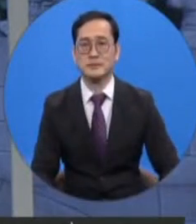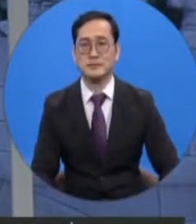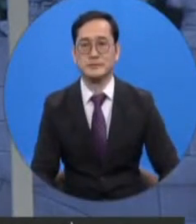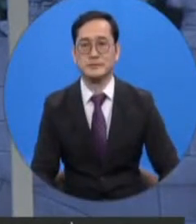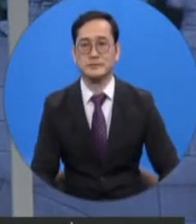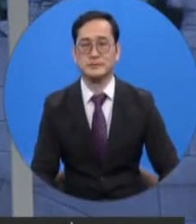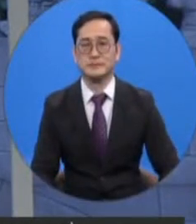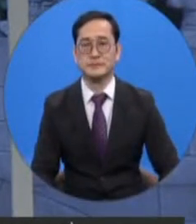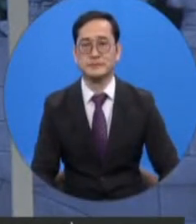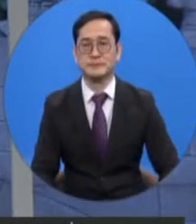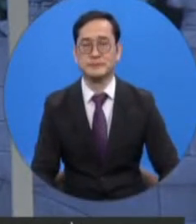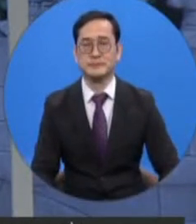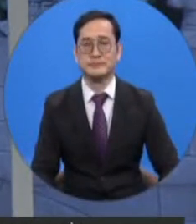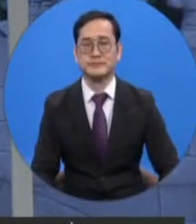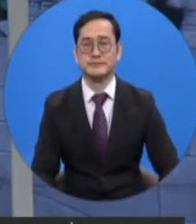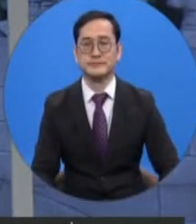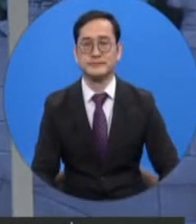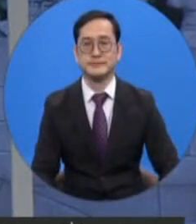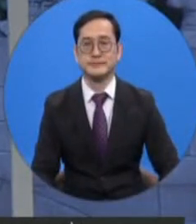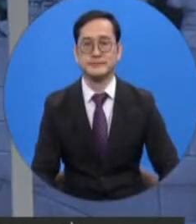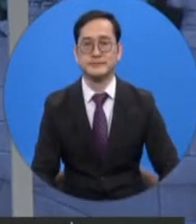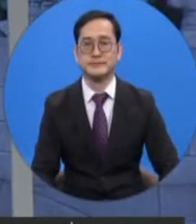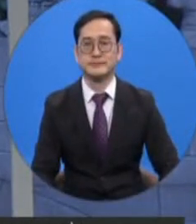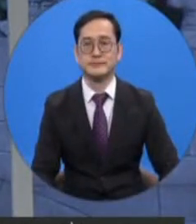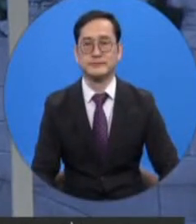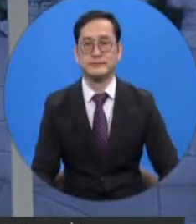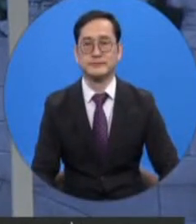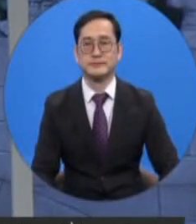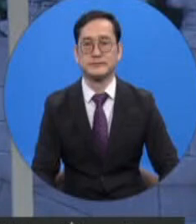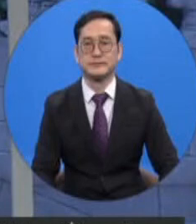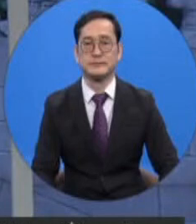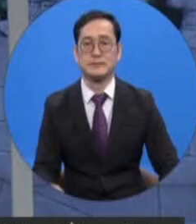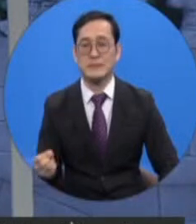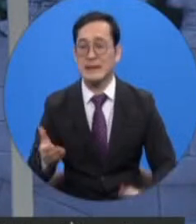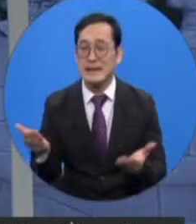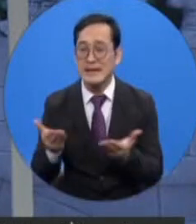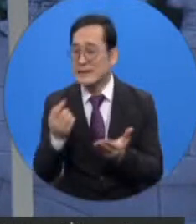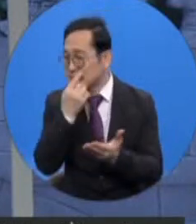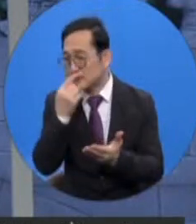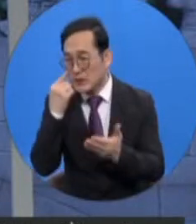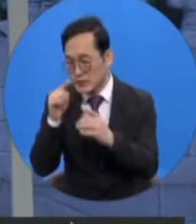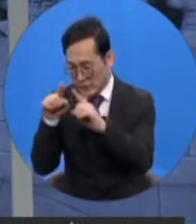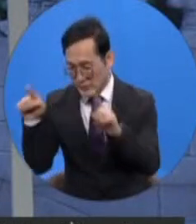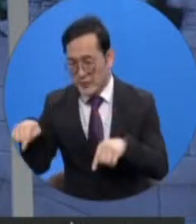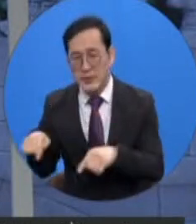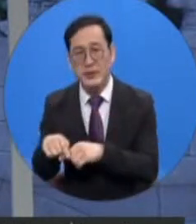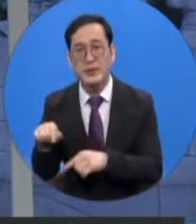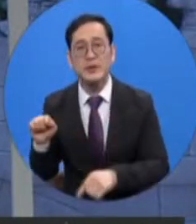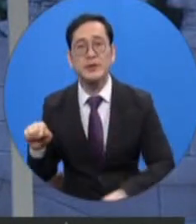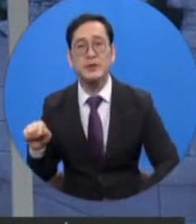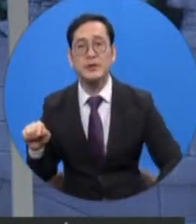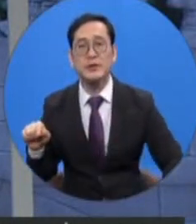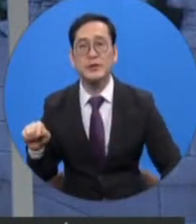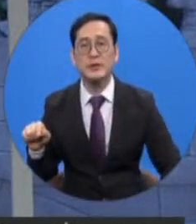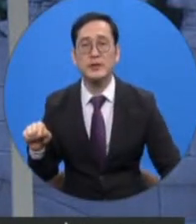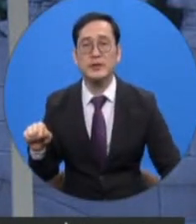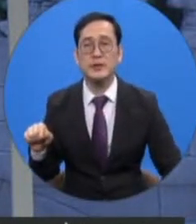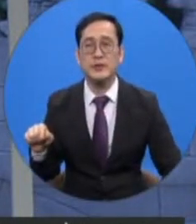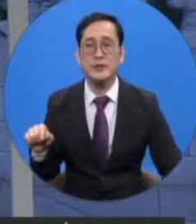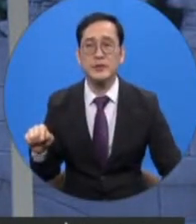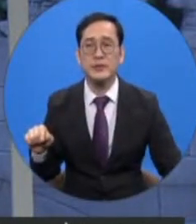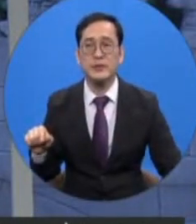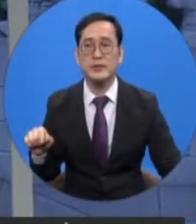목소리도 많습니다. 특히 가장 논란이 되고 있는 그 재직 증명서가 지금 민주당에서는 조국 전 장관